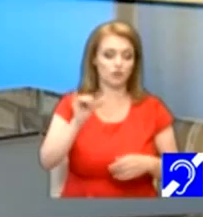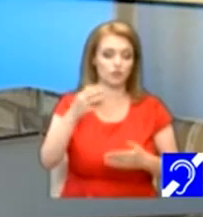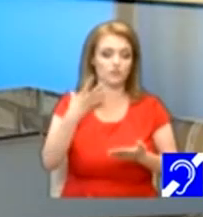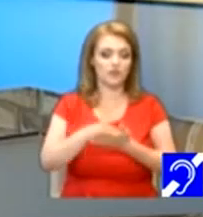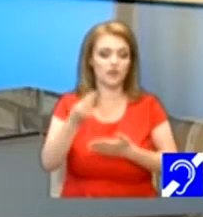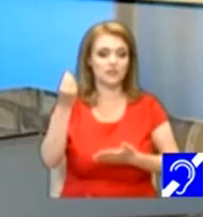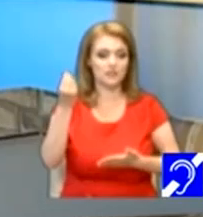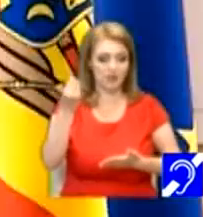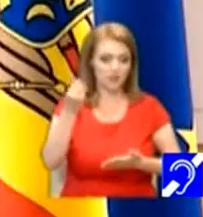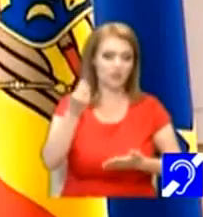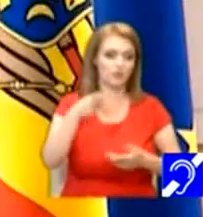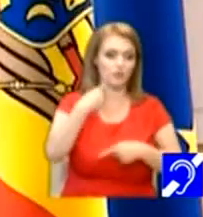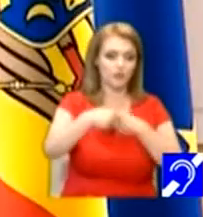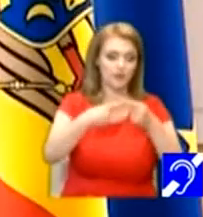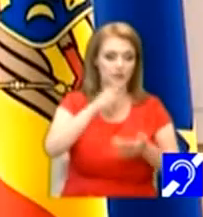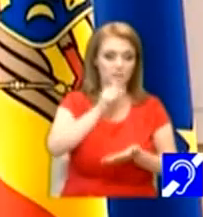centru.